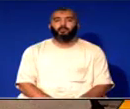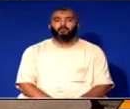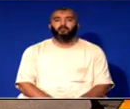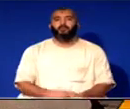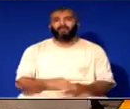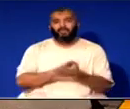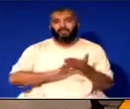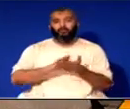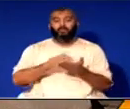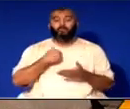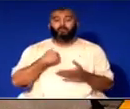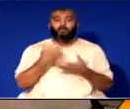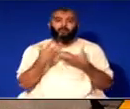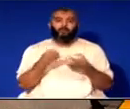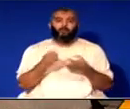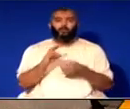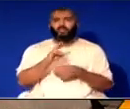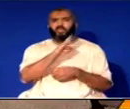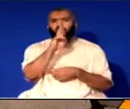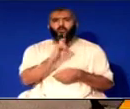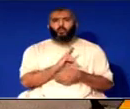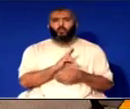فيكم واحد السؤال. نعم حبيته.